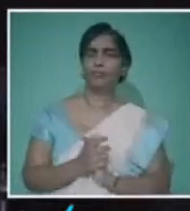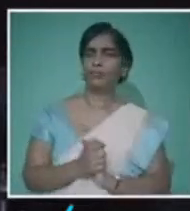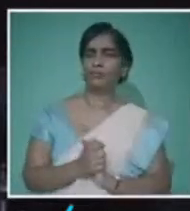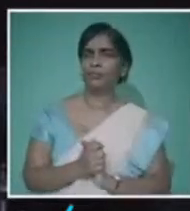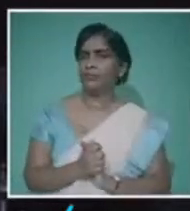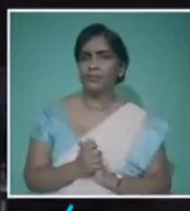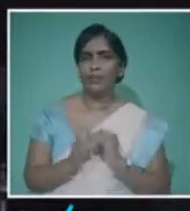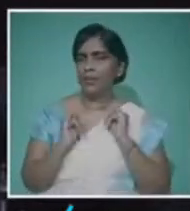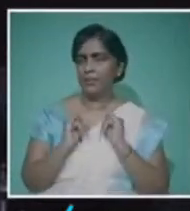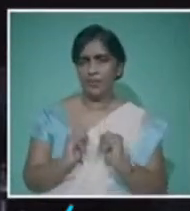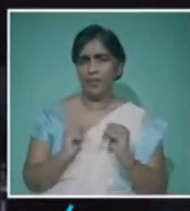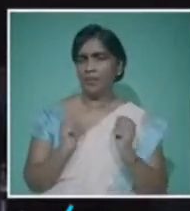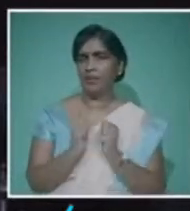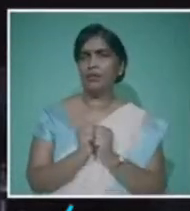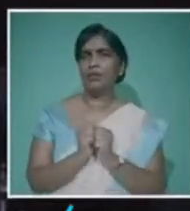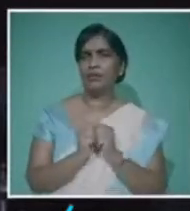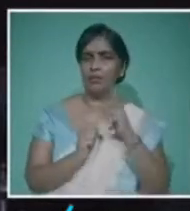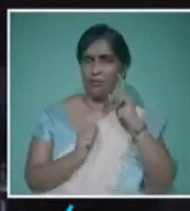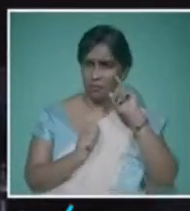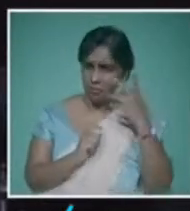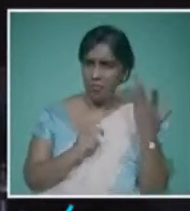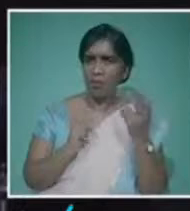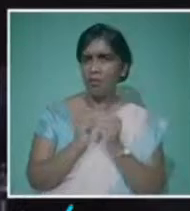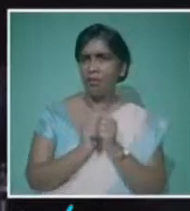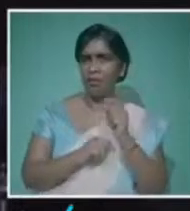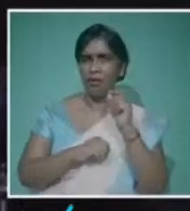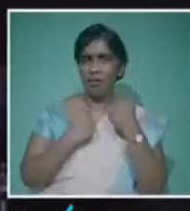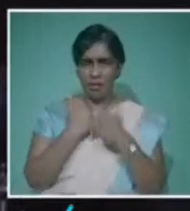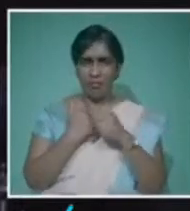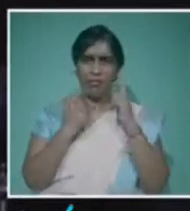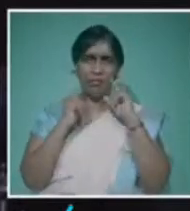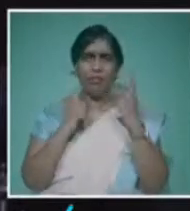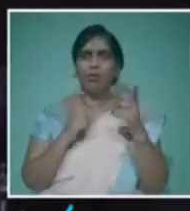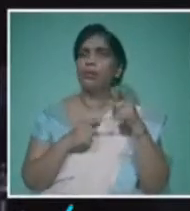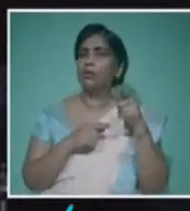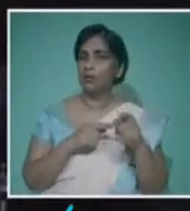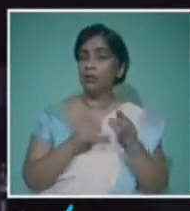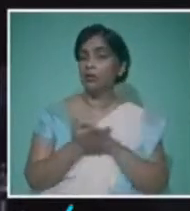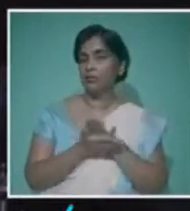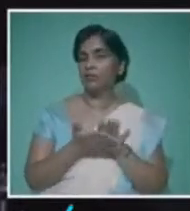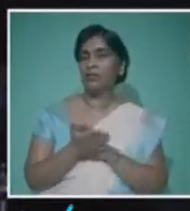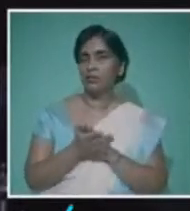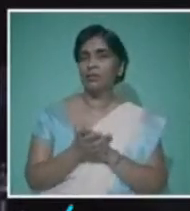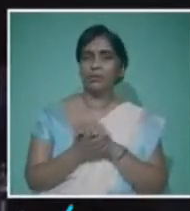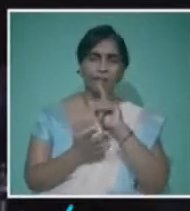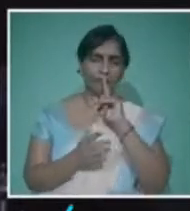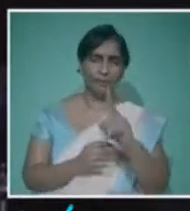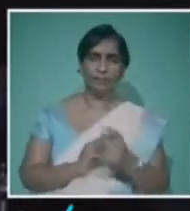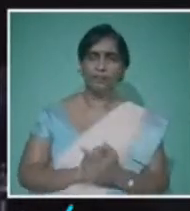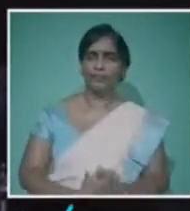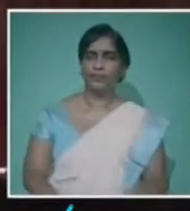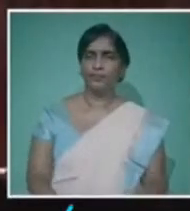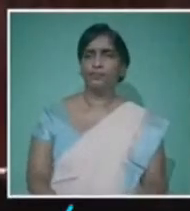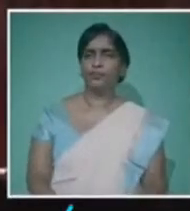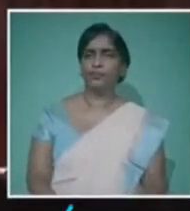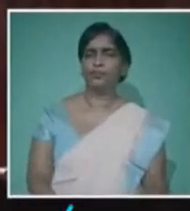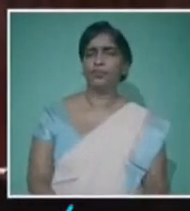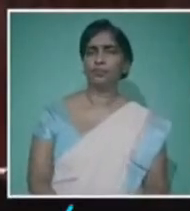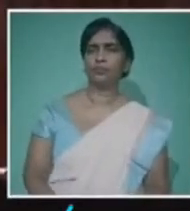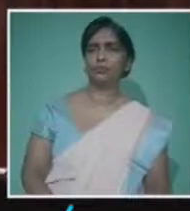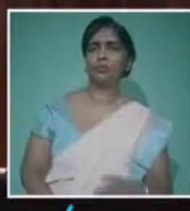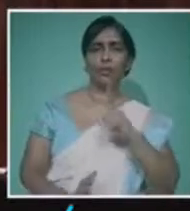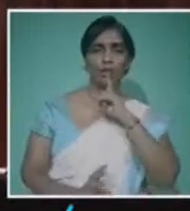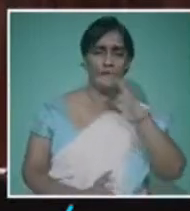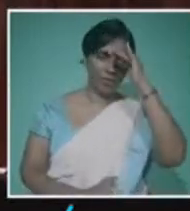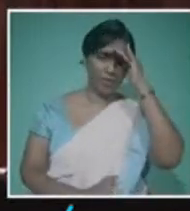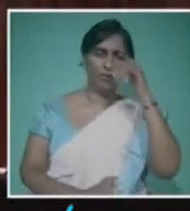මම හිතන්නේ මේක වැරදි. ඒක නොදැනුවත්කම නිසා කවුරු හරි කරපු දෙයක්. ඒක නිසා මේක නිවැරදි කරන්න කියලා මම කියනවා. ඔව් ගරු මන්ත්‍රීතුමා, අපි ගරු